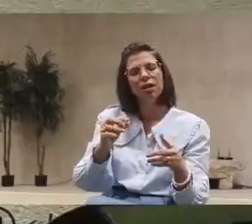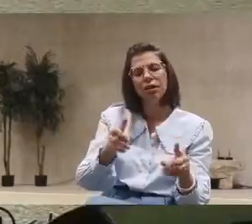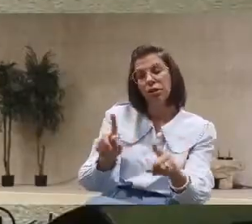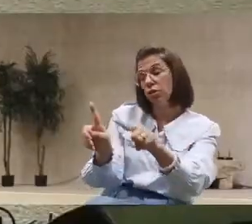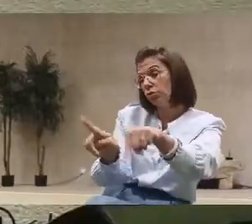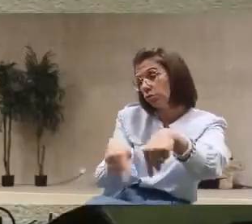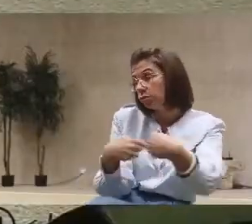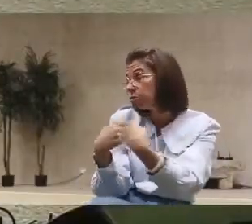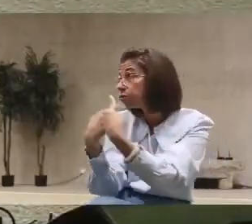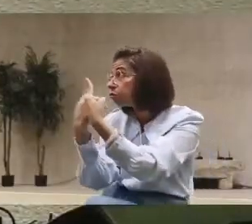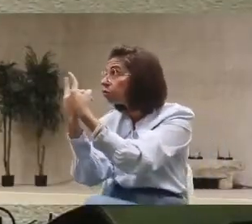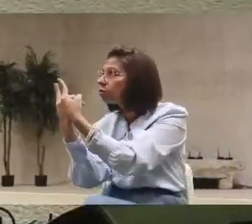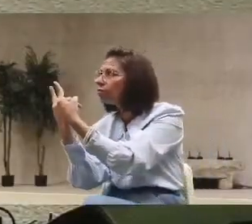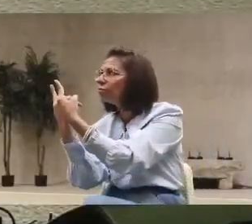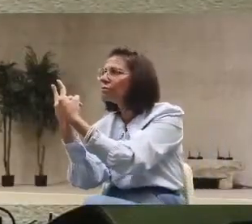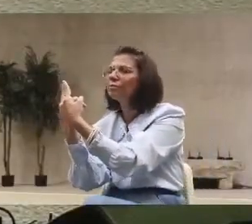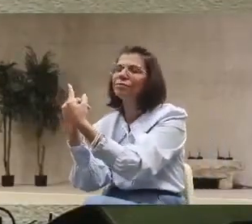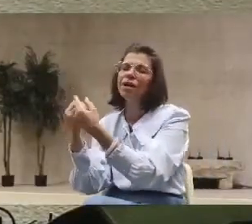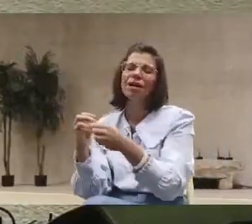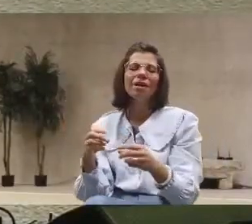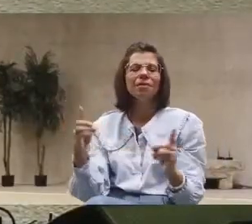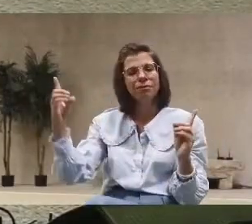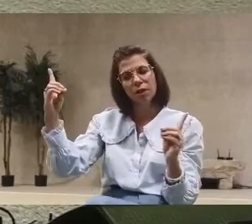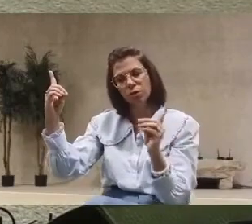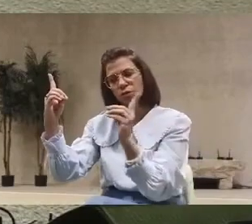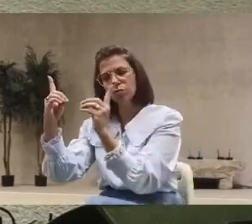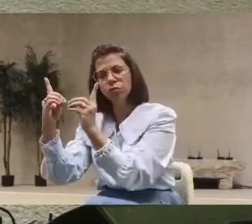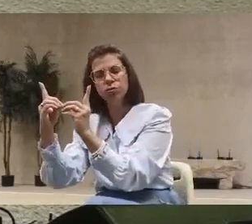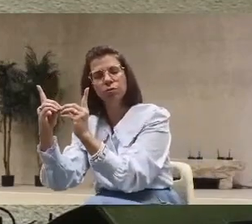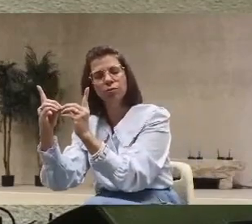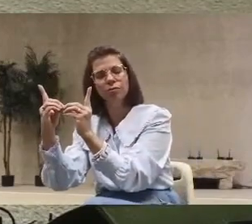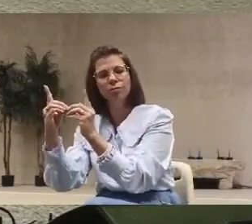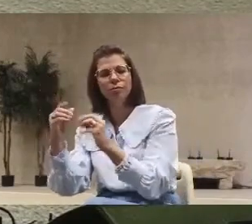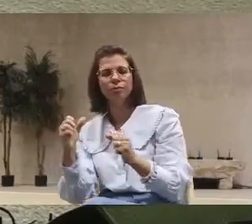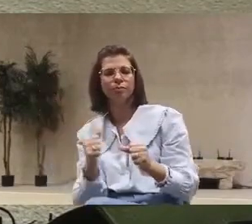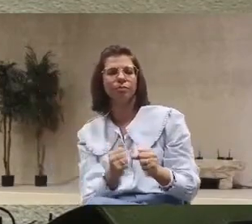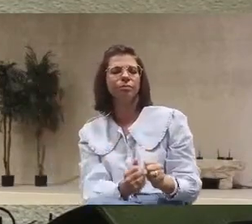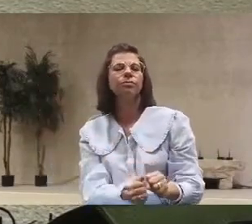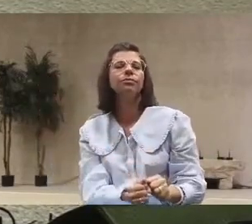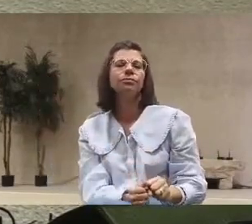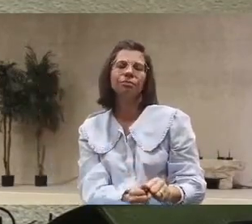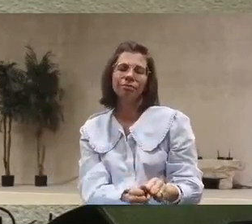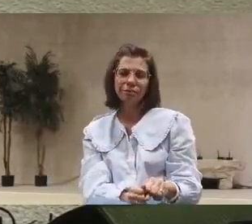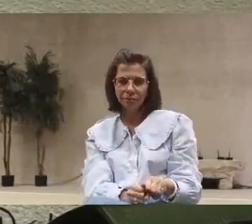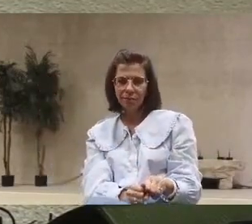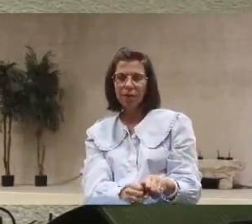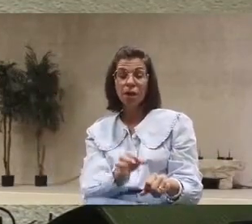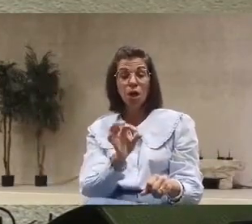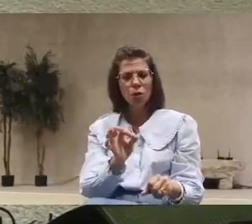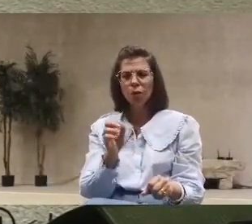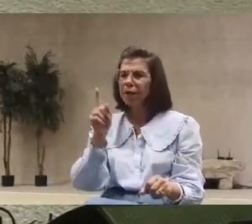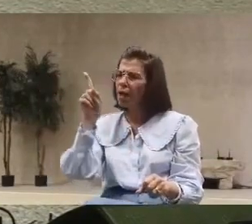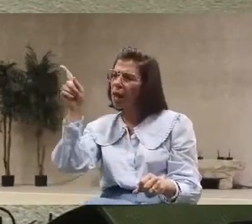Notre combat est de venir à lui. Amen. Et c'est lui qui combat pour nous.